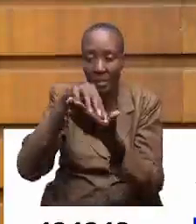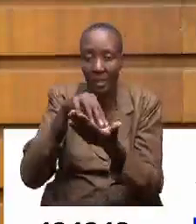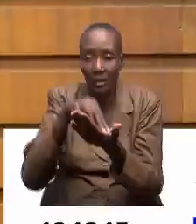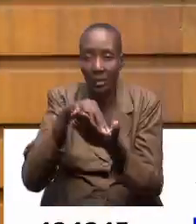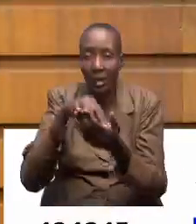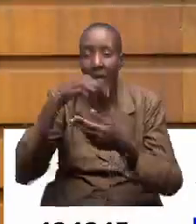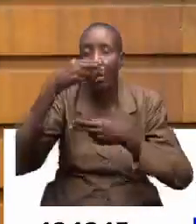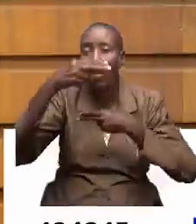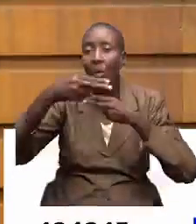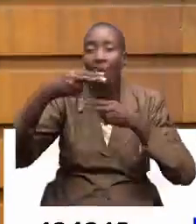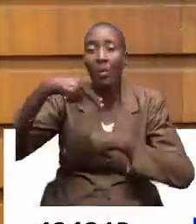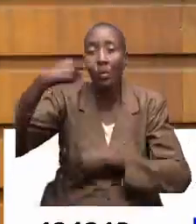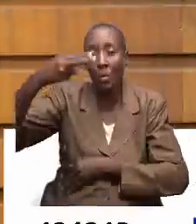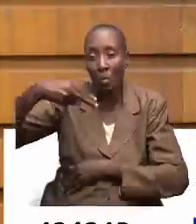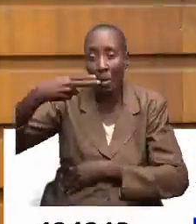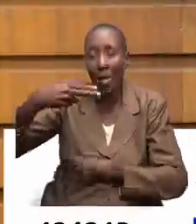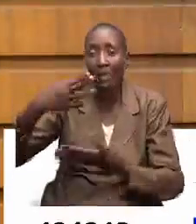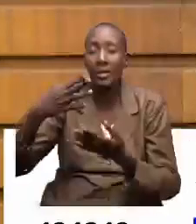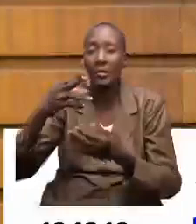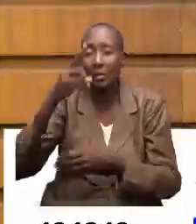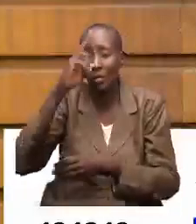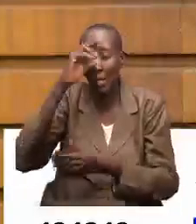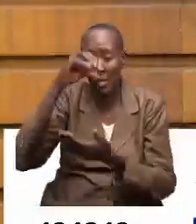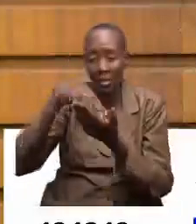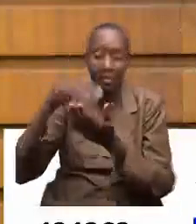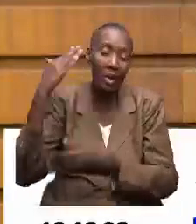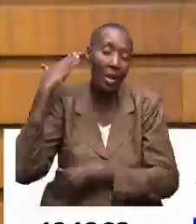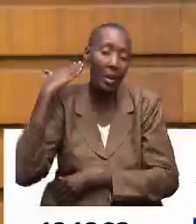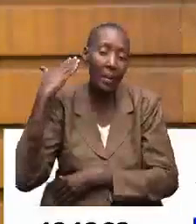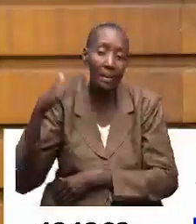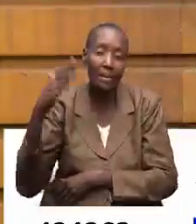Huruma Police Station, Pangani Police Station,